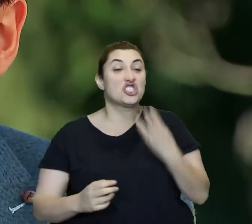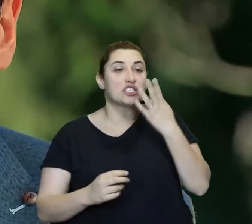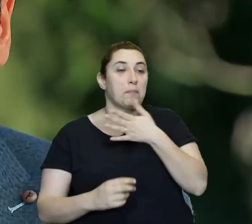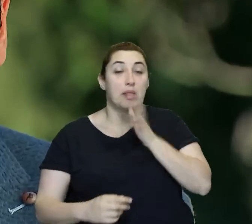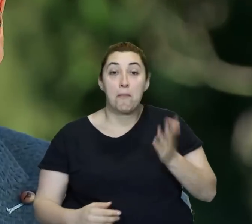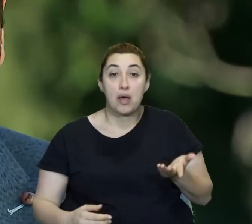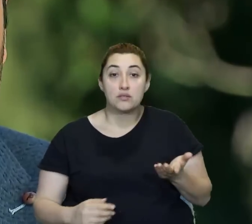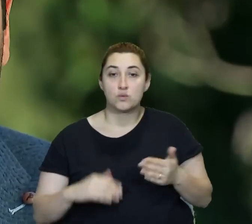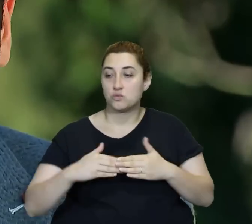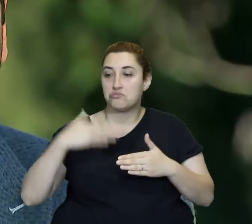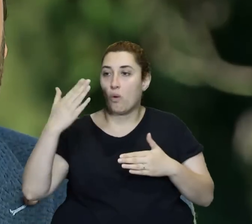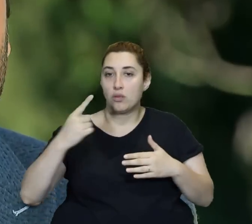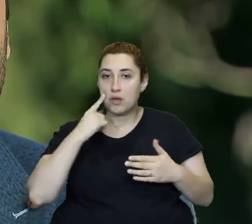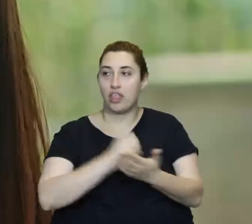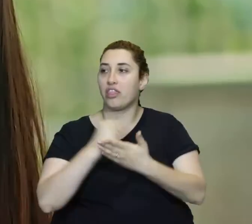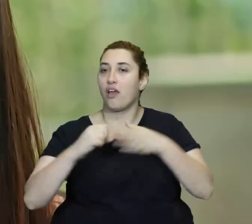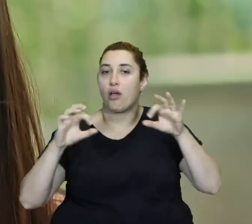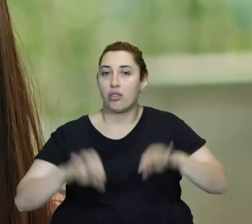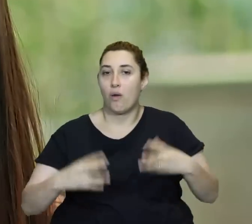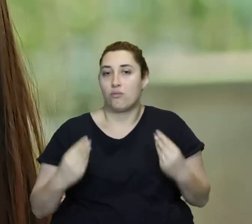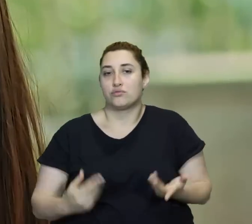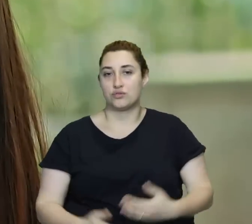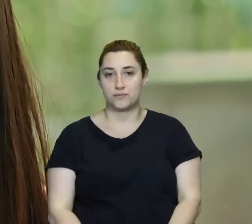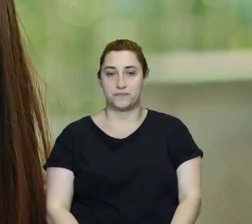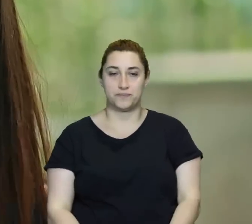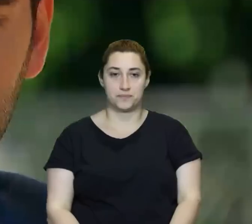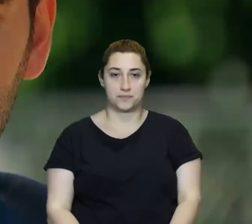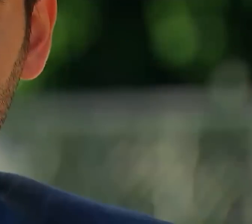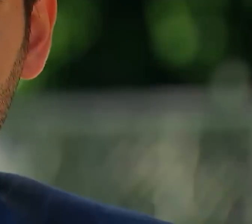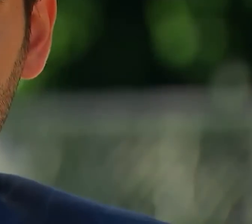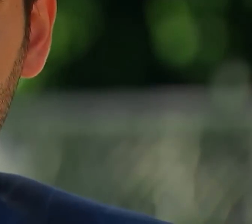belli olmuyor. Sonra bir bakmışsın, nikah masasındasın.